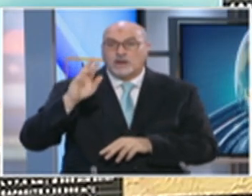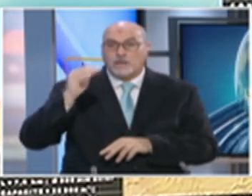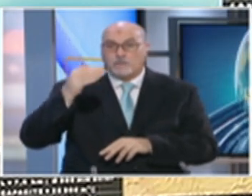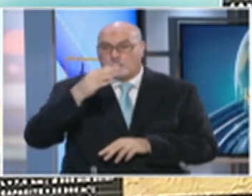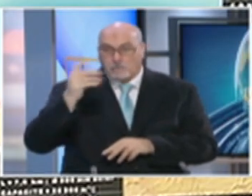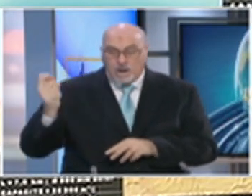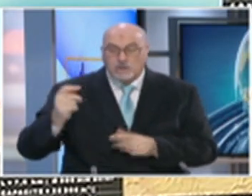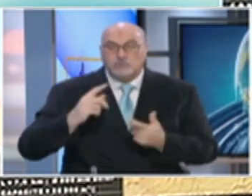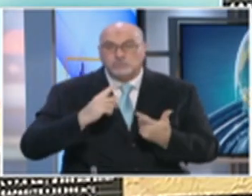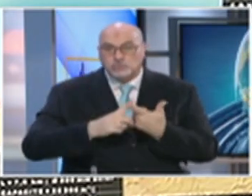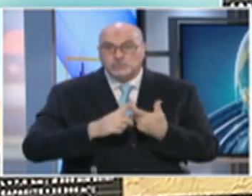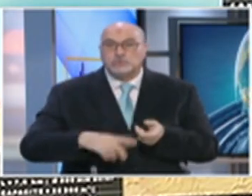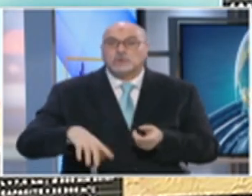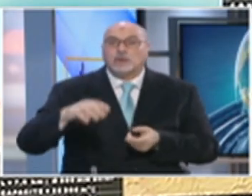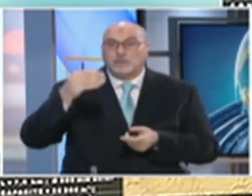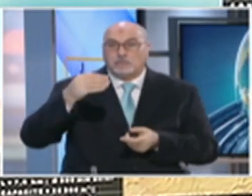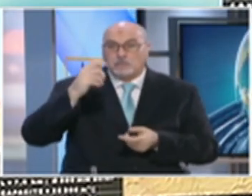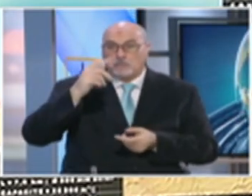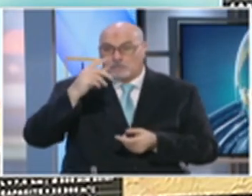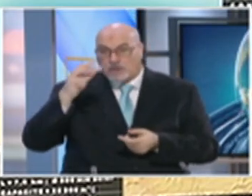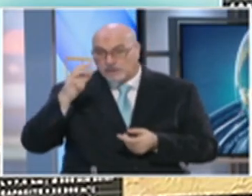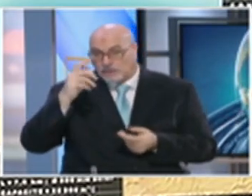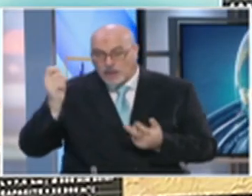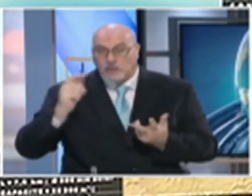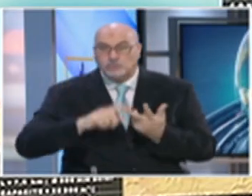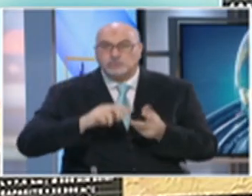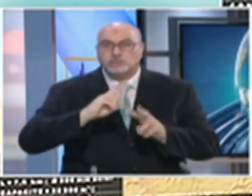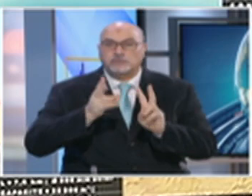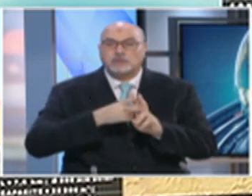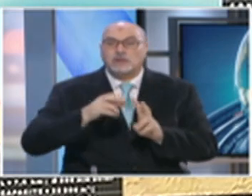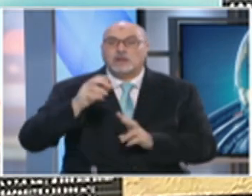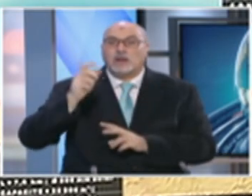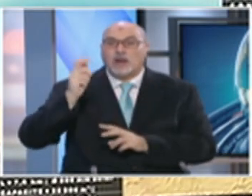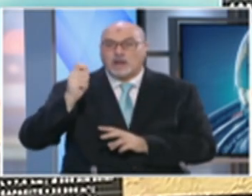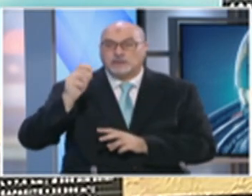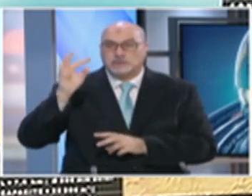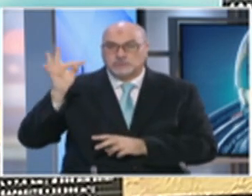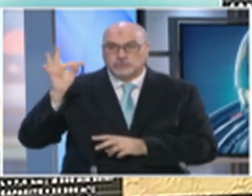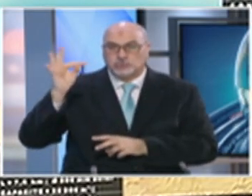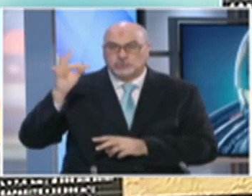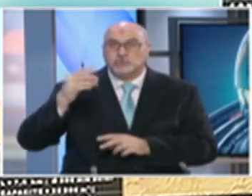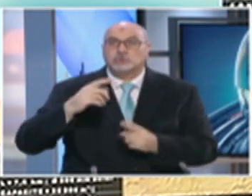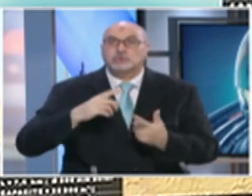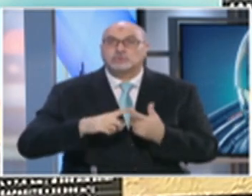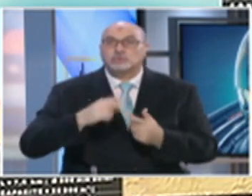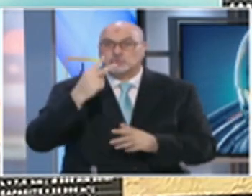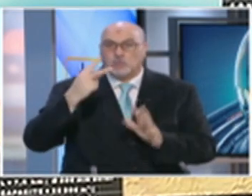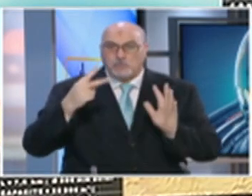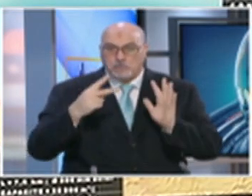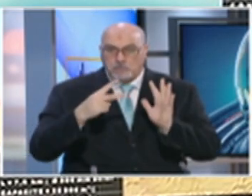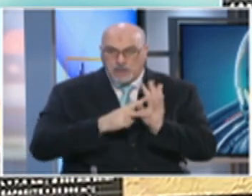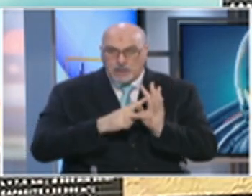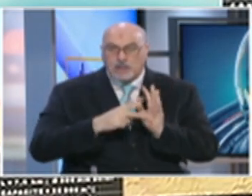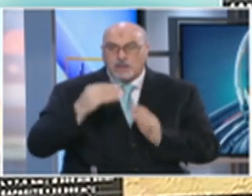الهلال المتواجدة بعين تيموشنت وكذلك محطة أحادية الكتلة ب2000 متر مكعب لكل